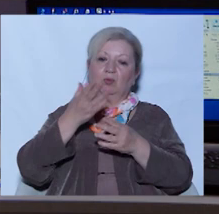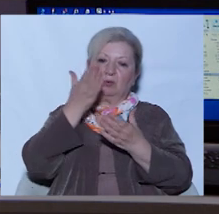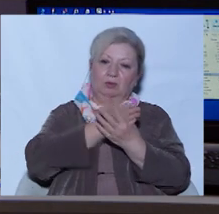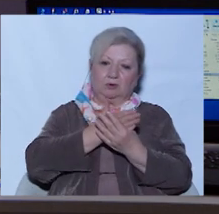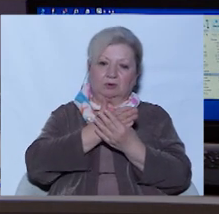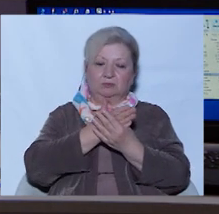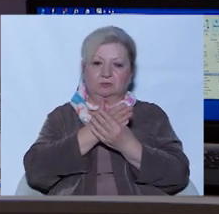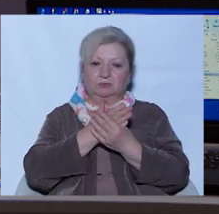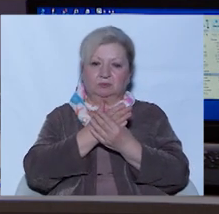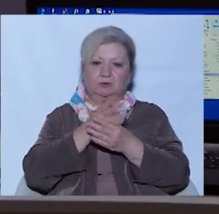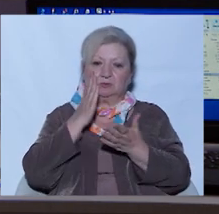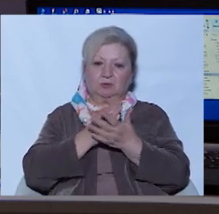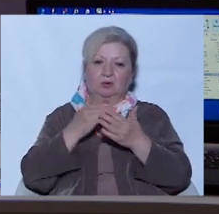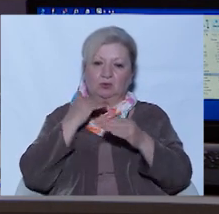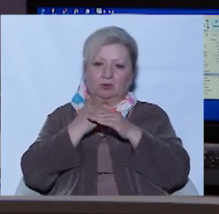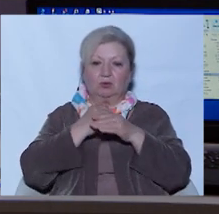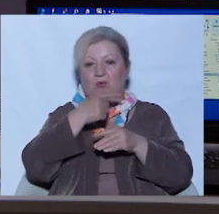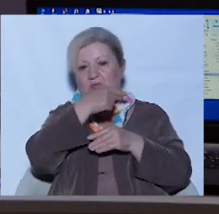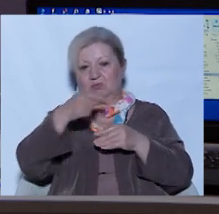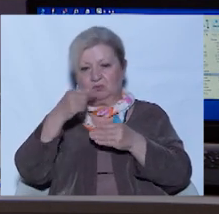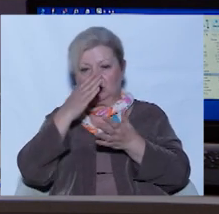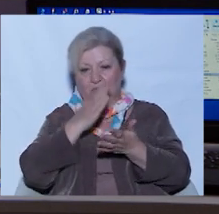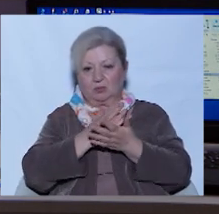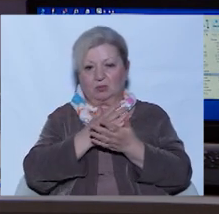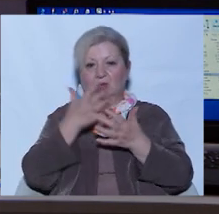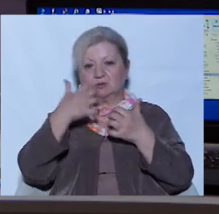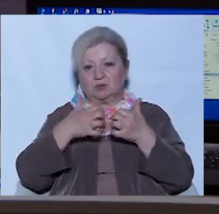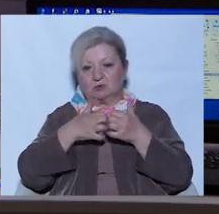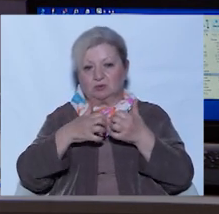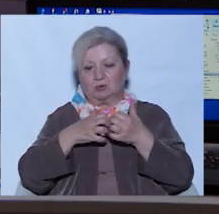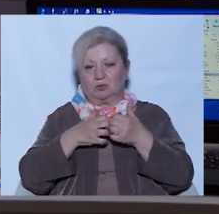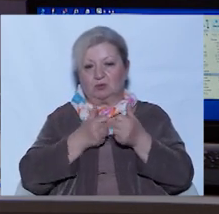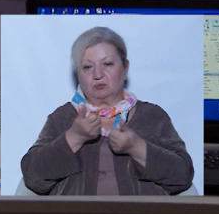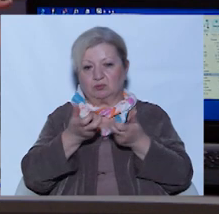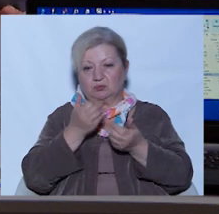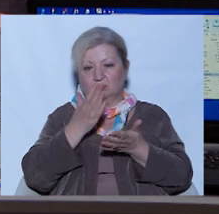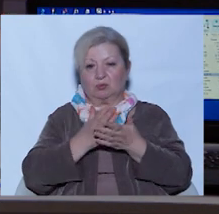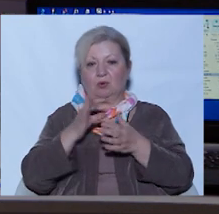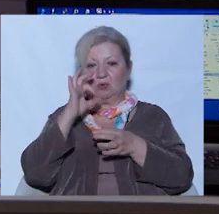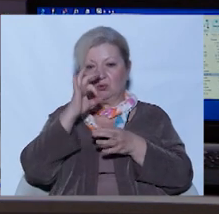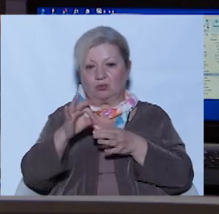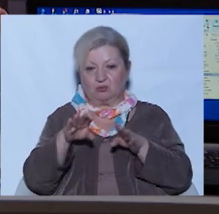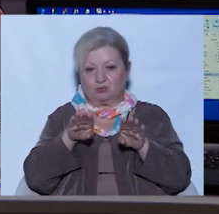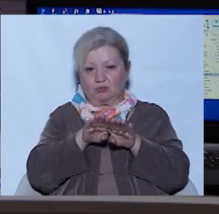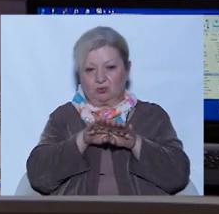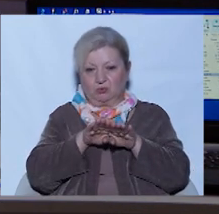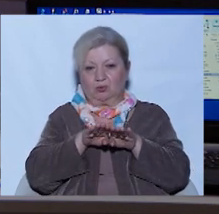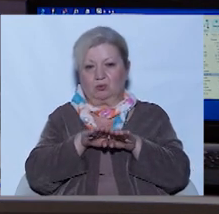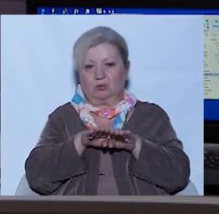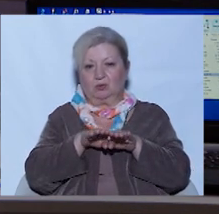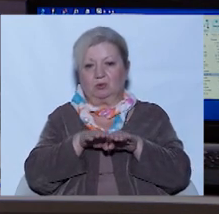მაგის ტოლი არის უარყოფითი და საშუალო მნიშვნელობა გამოგვივა ნულის ტოლი.